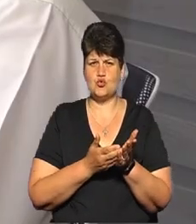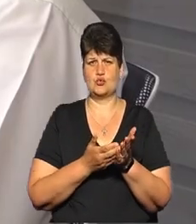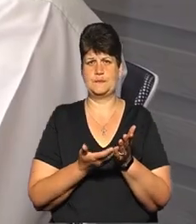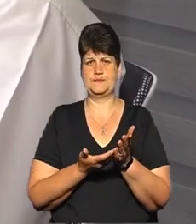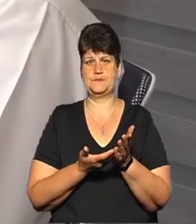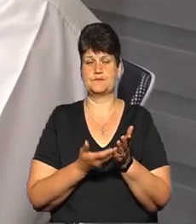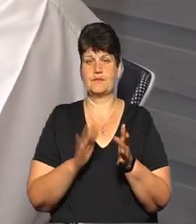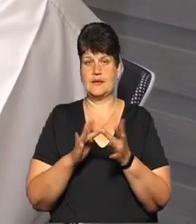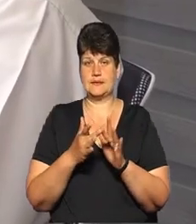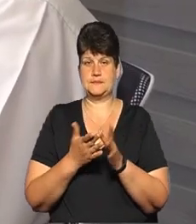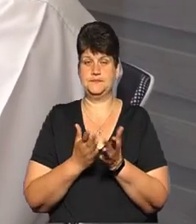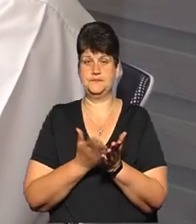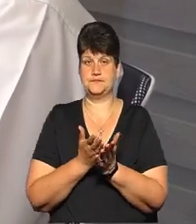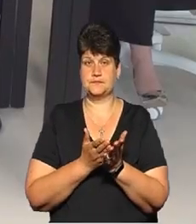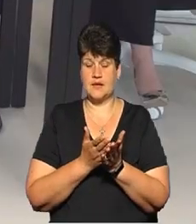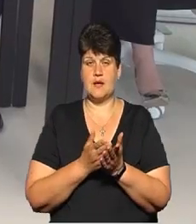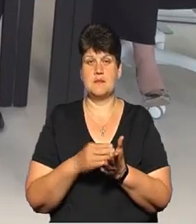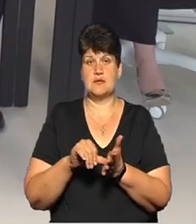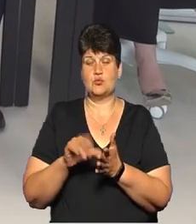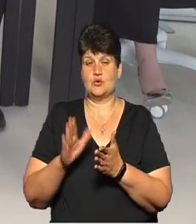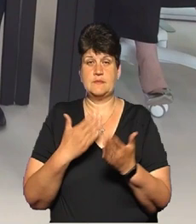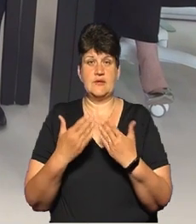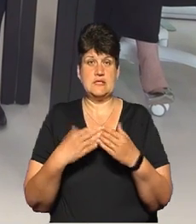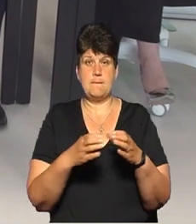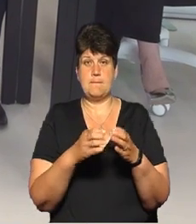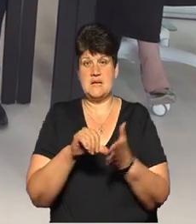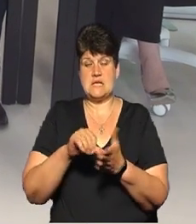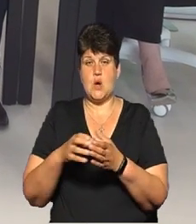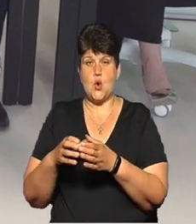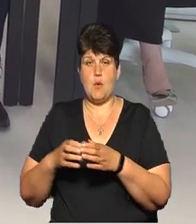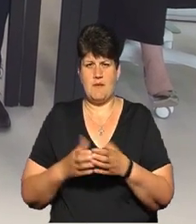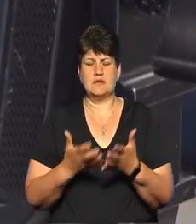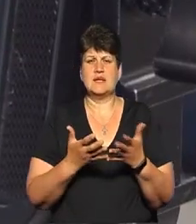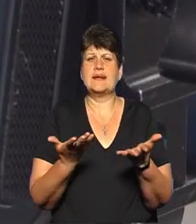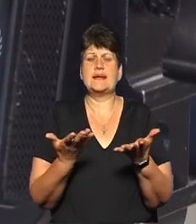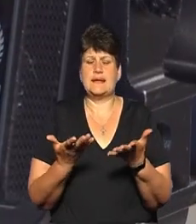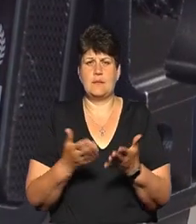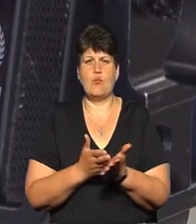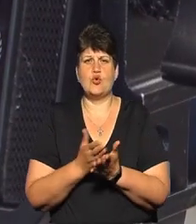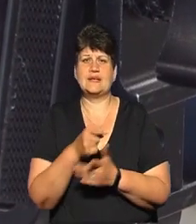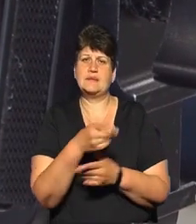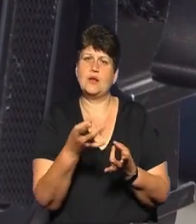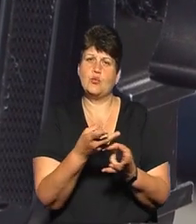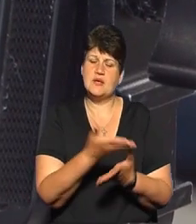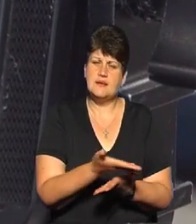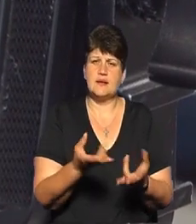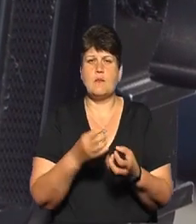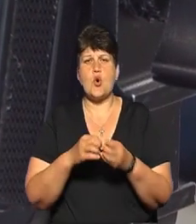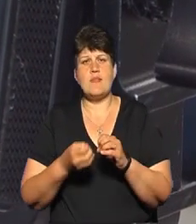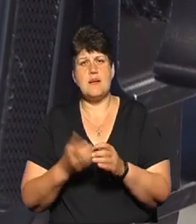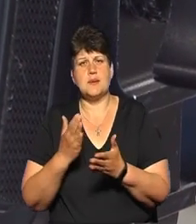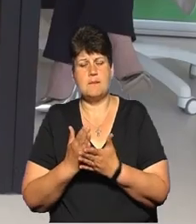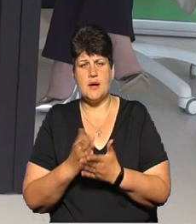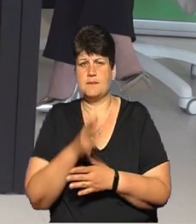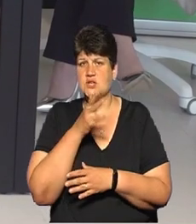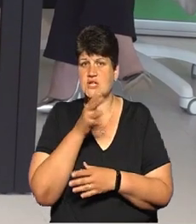бізнесу. Представники проекту спілкуватимуться з представниками громад та бізнесу, щоб з'ясувати, які онлайн-послуги їм необхідні та з якими проблемами стикаються під